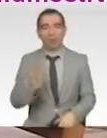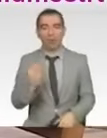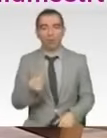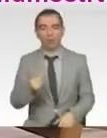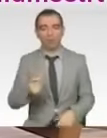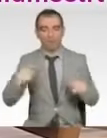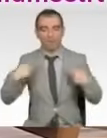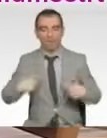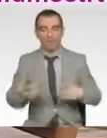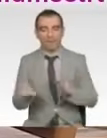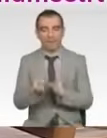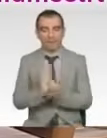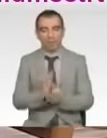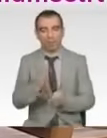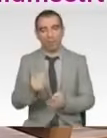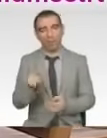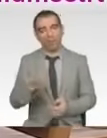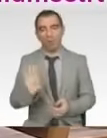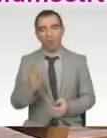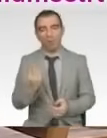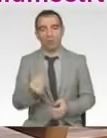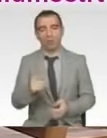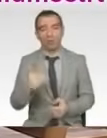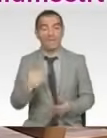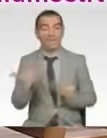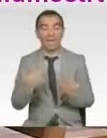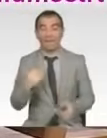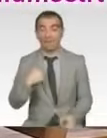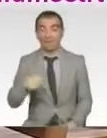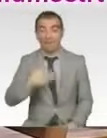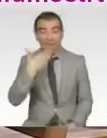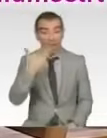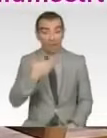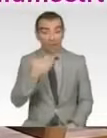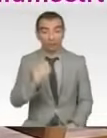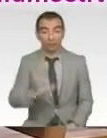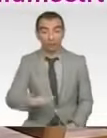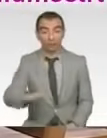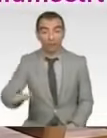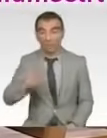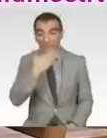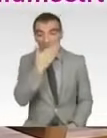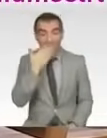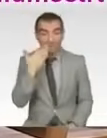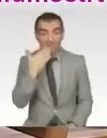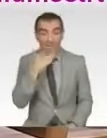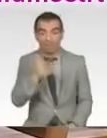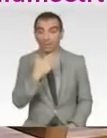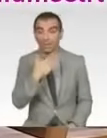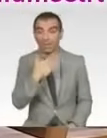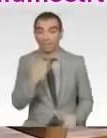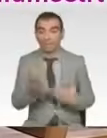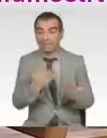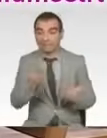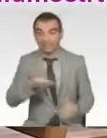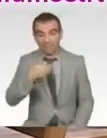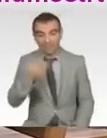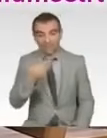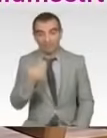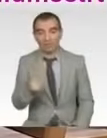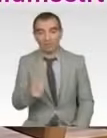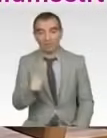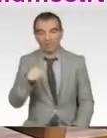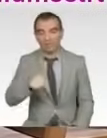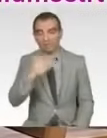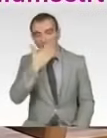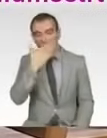bedene dökülen de dile dökülen de bu oluyor. Doğru. Peki bize neler anlatacaksın? Çocuklara Ramazan'ı, evet. Orucu nasıl evet. anlatacağız? Ramazan'ı nasıl